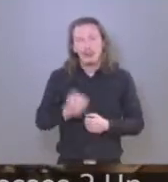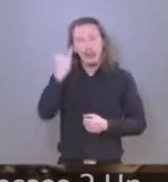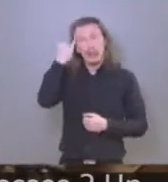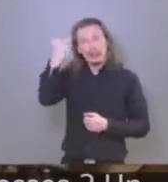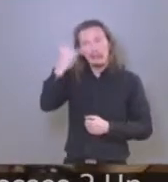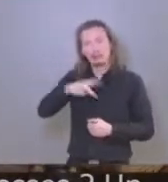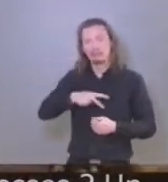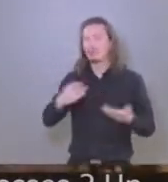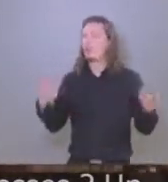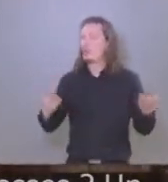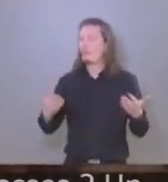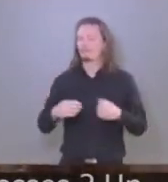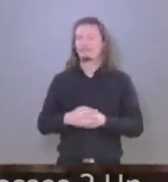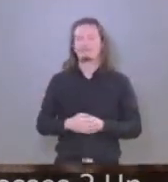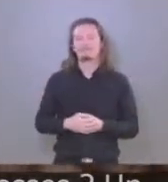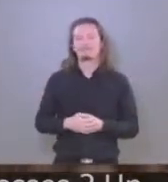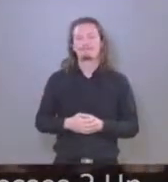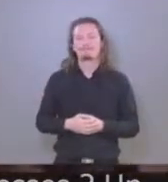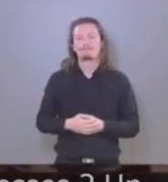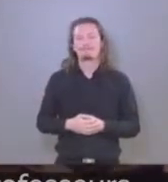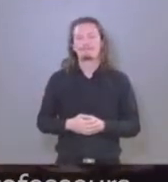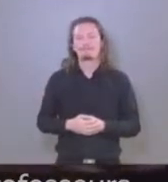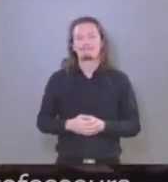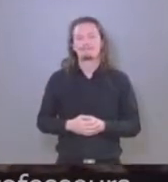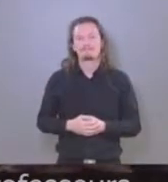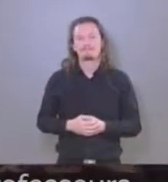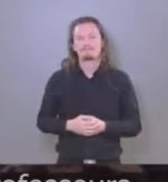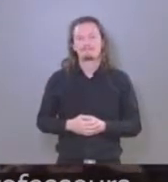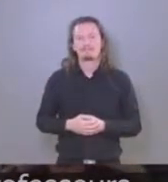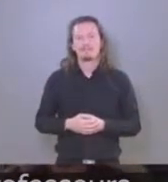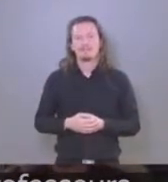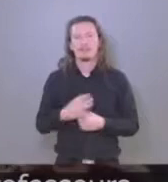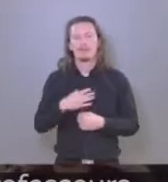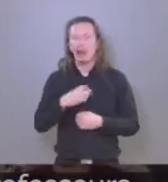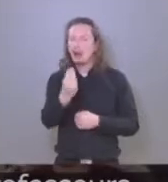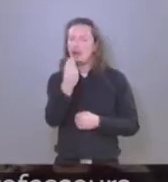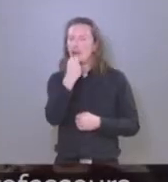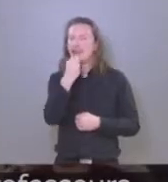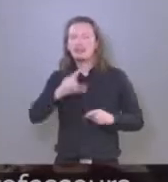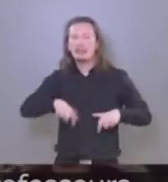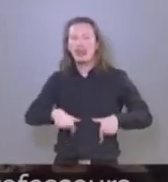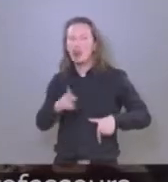est la suivante. On va faire la cantine gratuite.